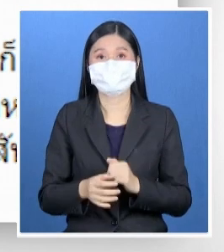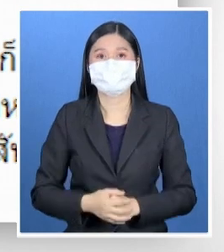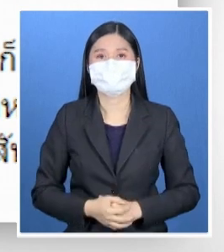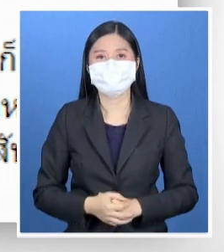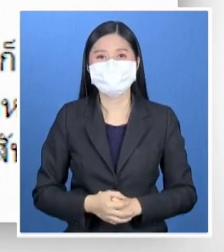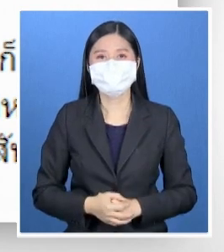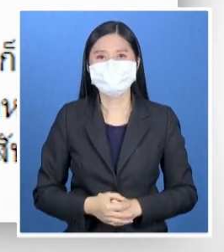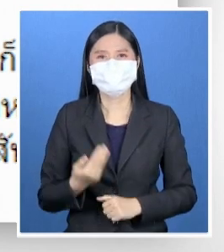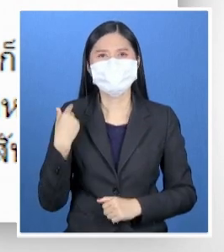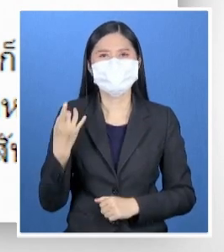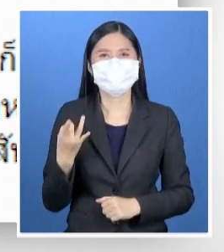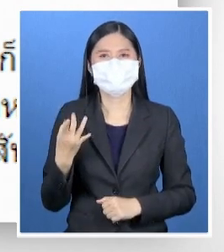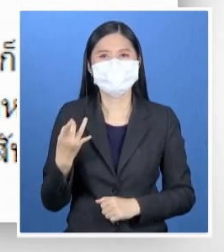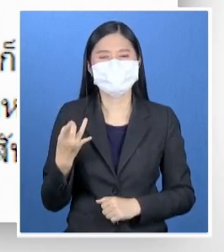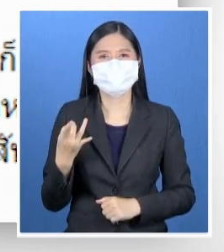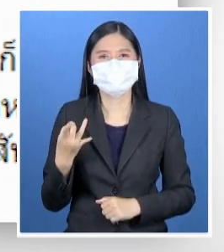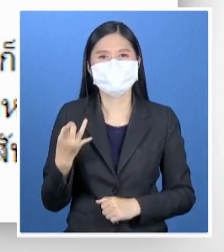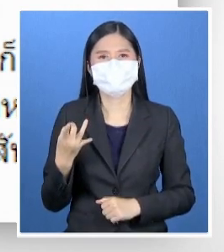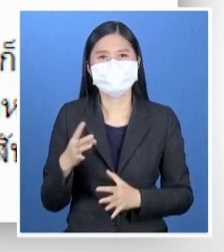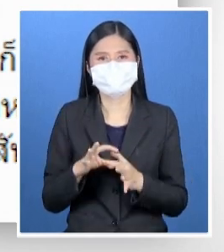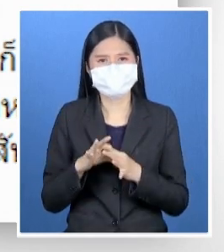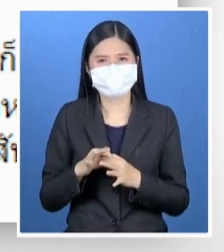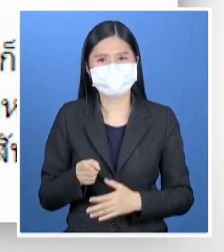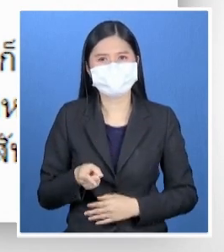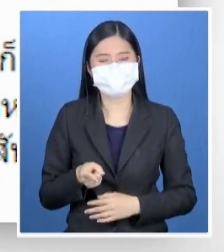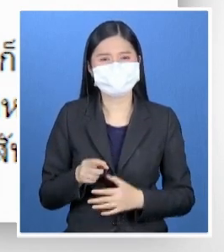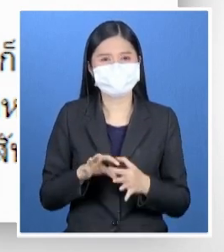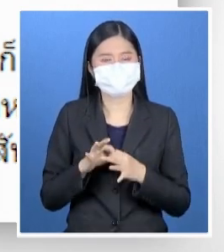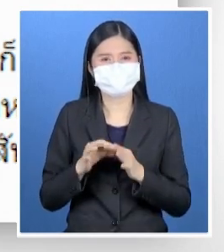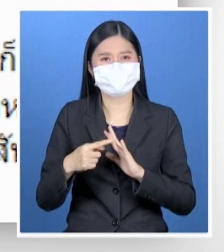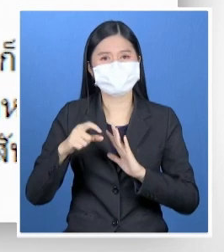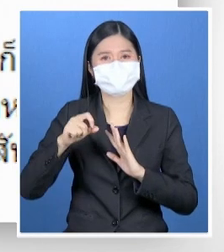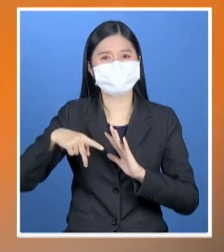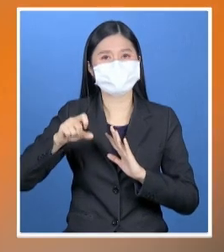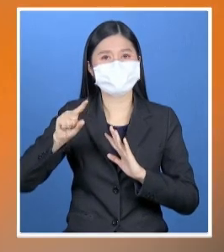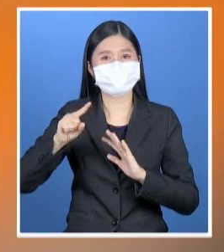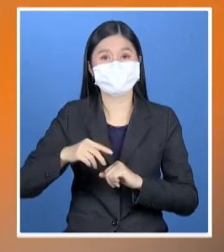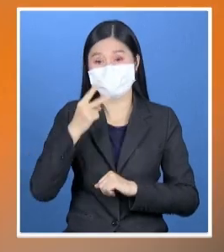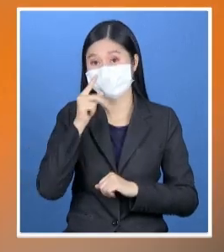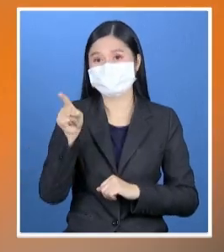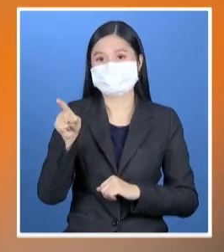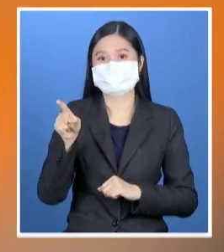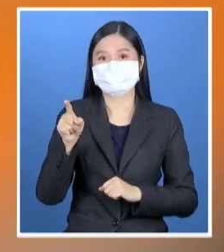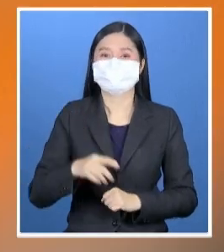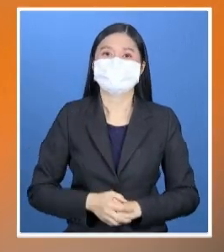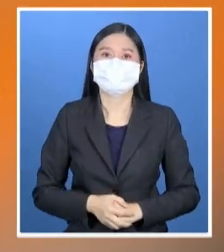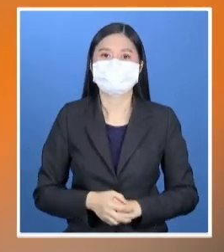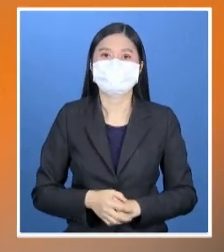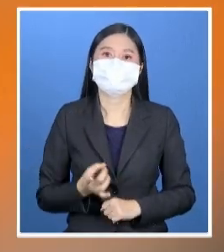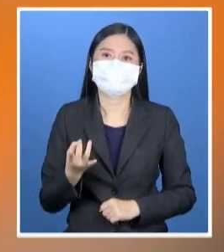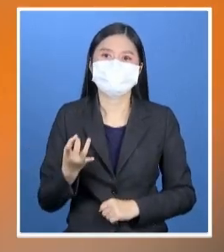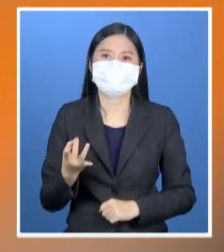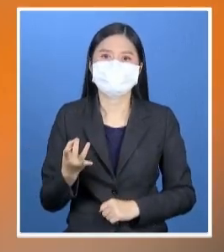คือเหมือนกับมันมีอะไรที่มันเกี่ยวกับเรื่องเพศนะฮะดูภาพหน่อยฮะ ค่ะ นี ่อุ้ย ลักษณะ